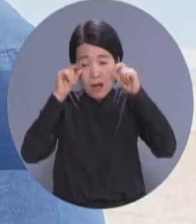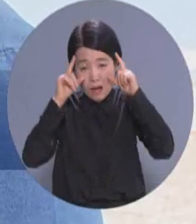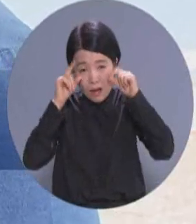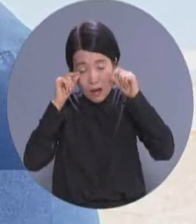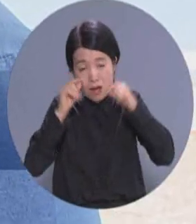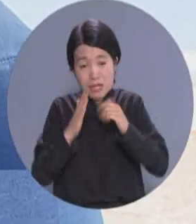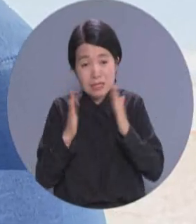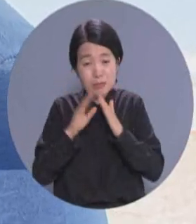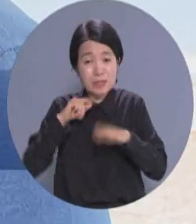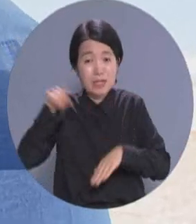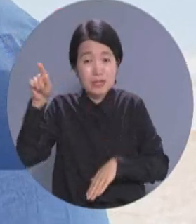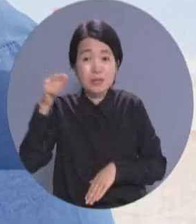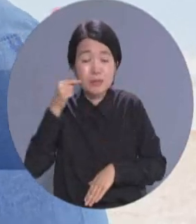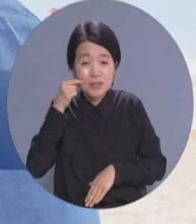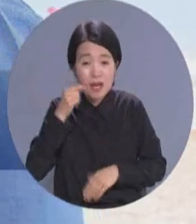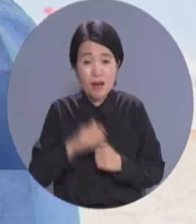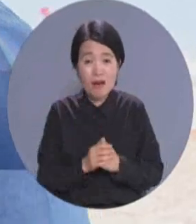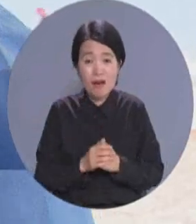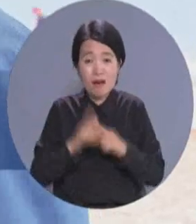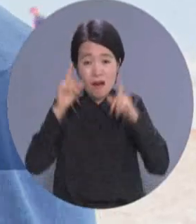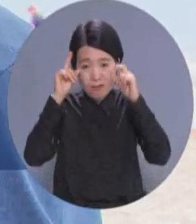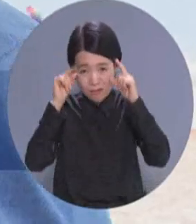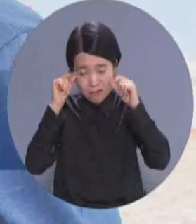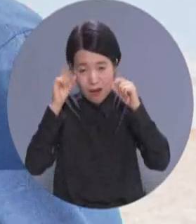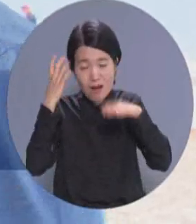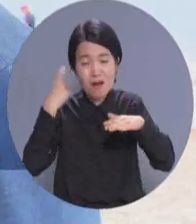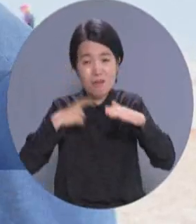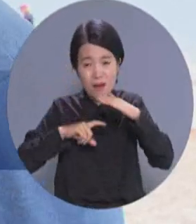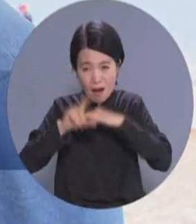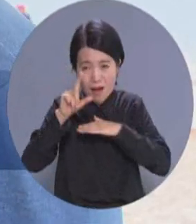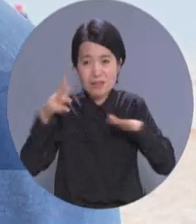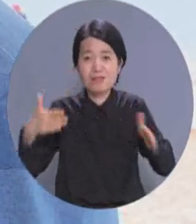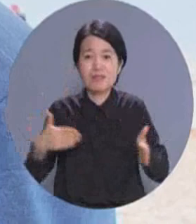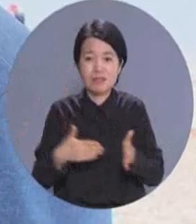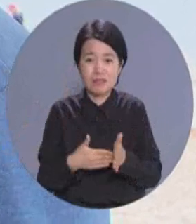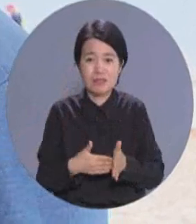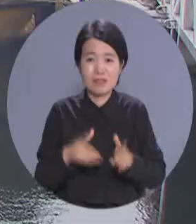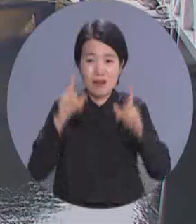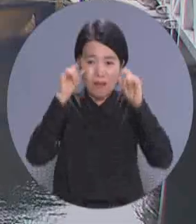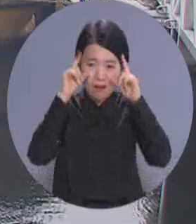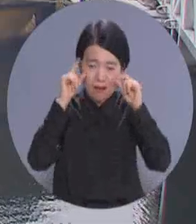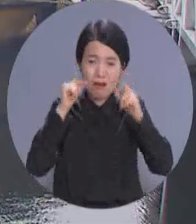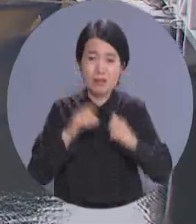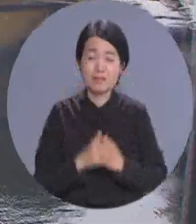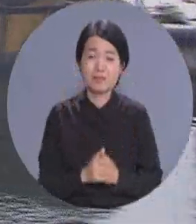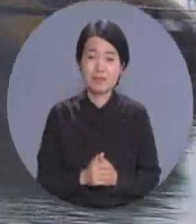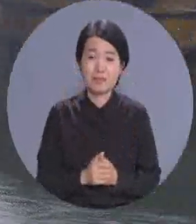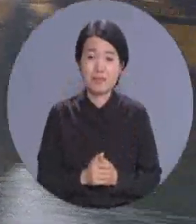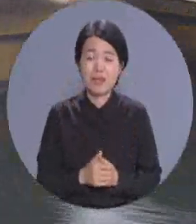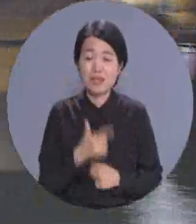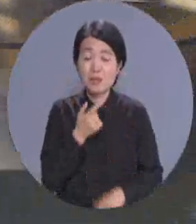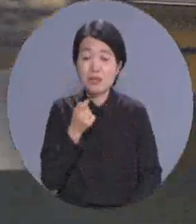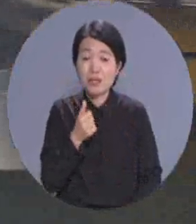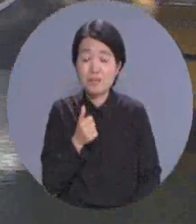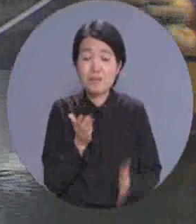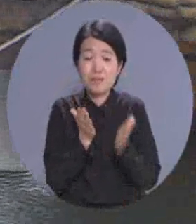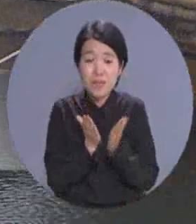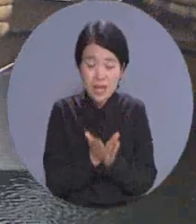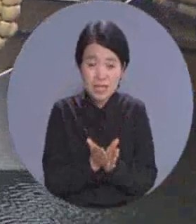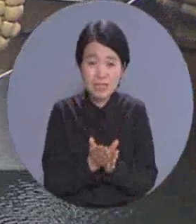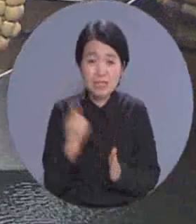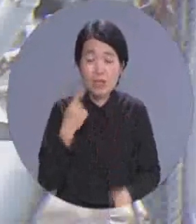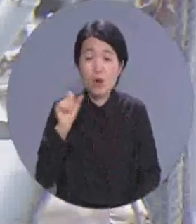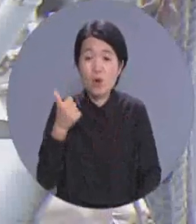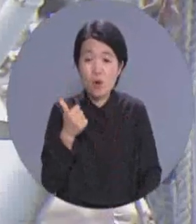집이 더 못 가고 지금까지 이러고 있습니다 크고 작은 어선과 여객선